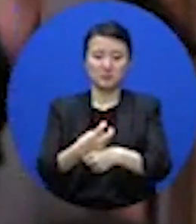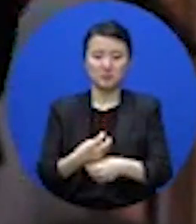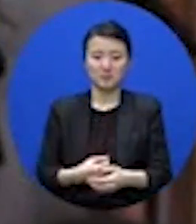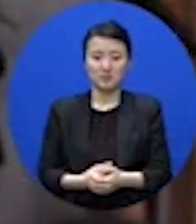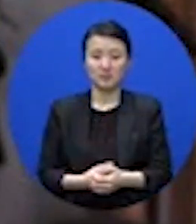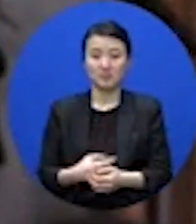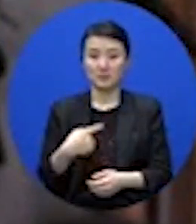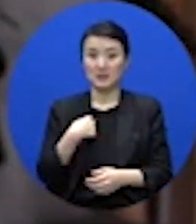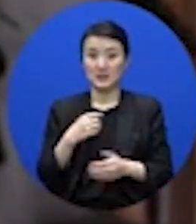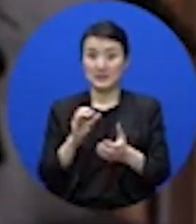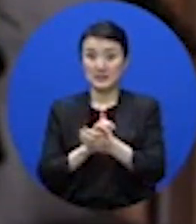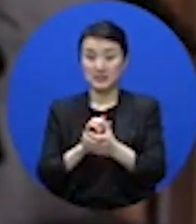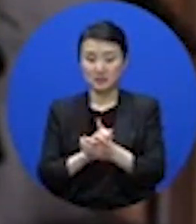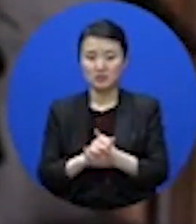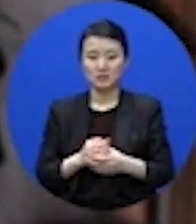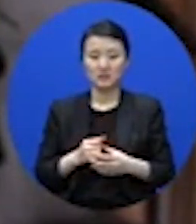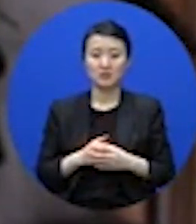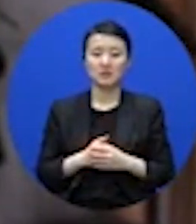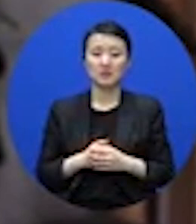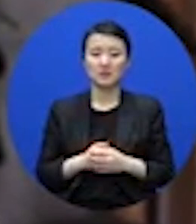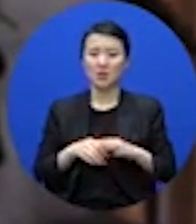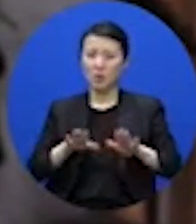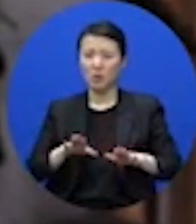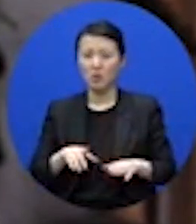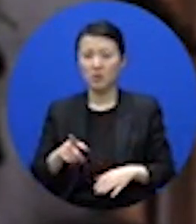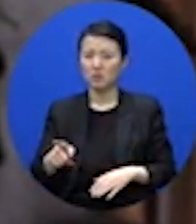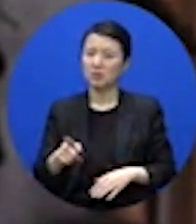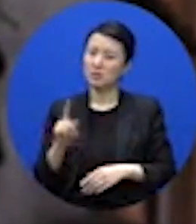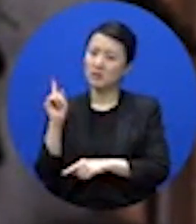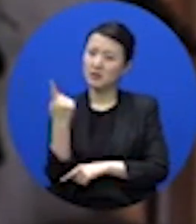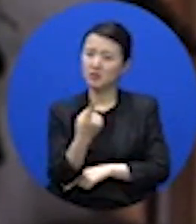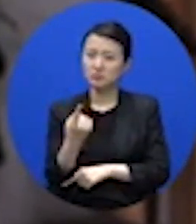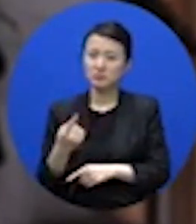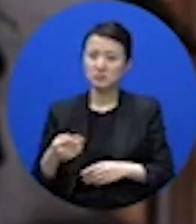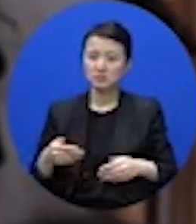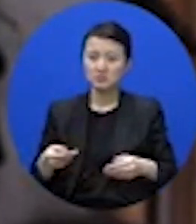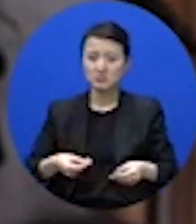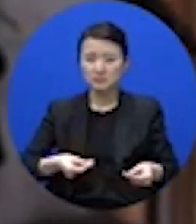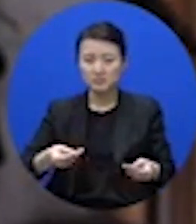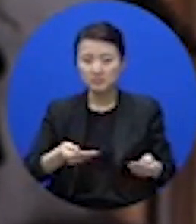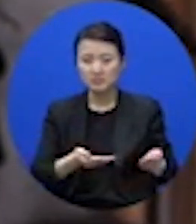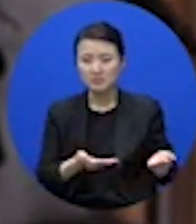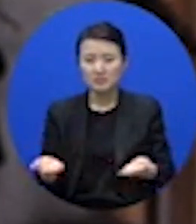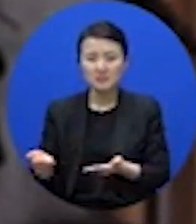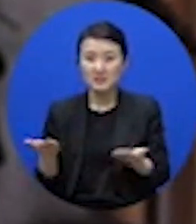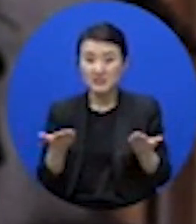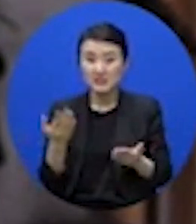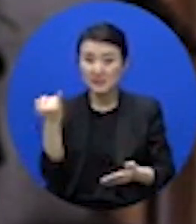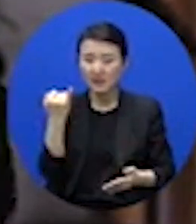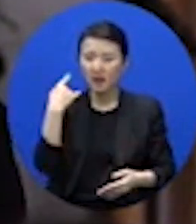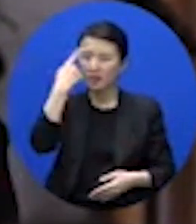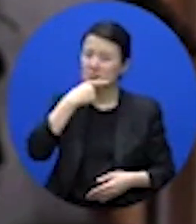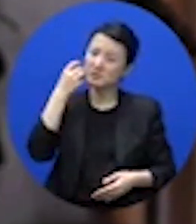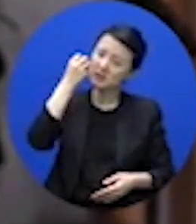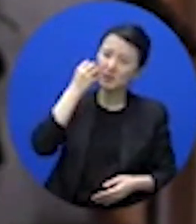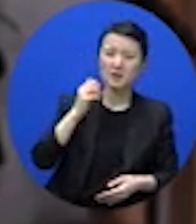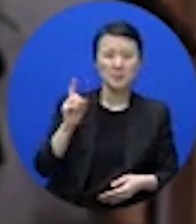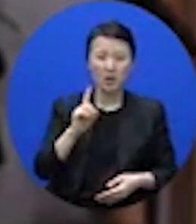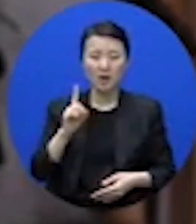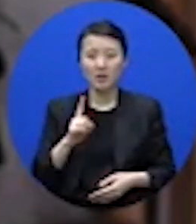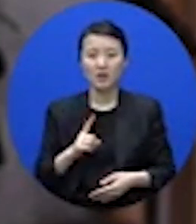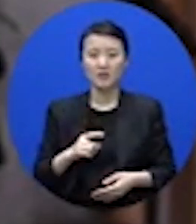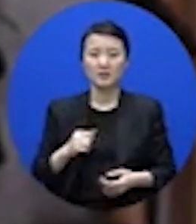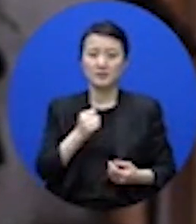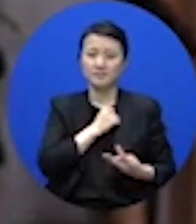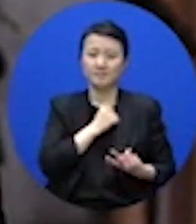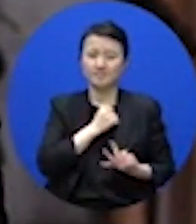모든 것들을 오늘 요구르트 아줌마 표정 이상해 부터 해서 모든 것들을 신랑이 퇴근할 때까지